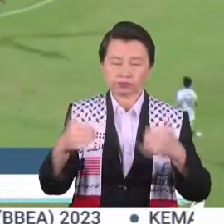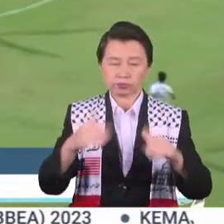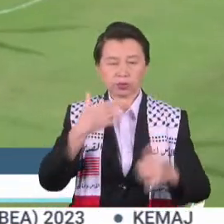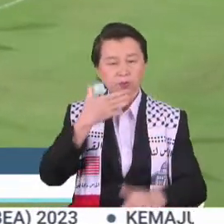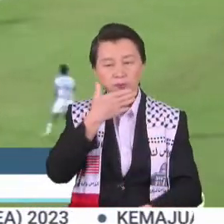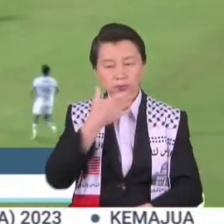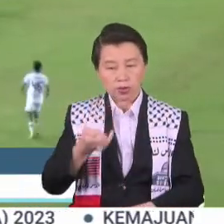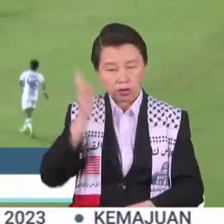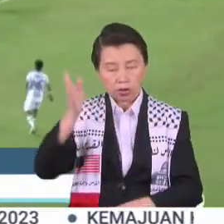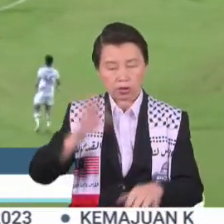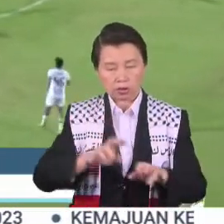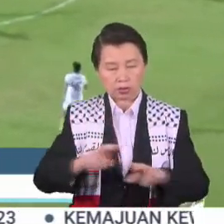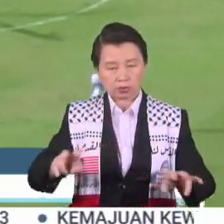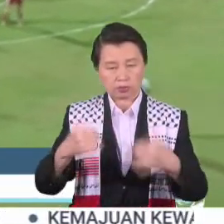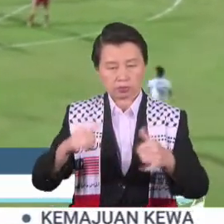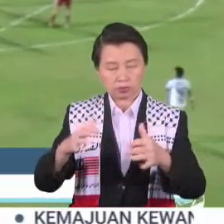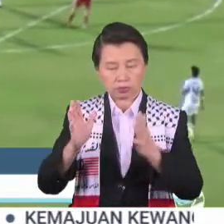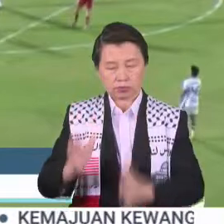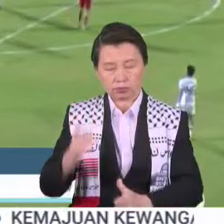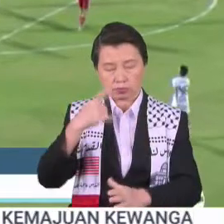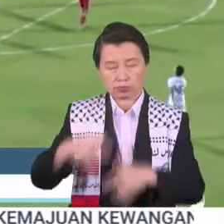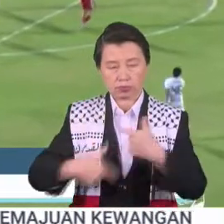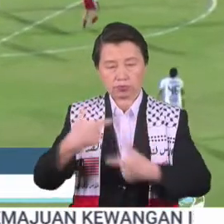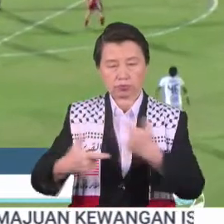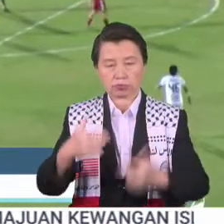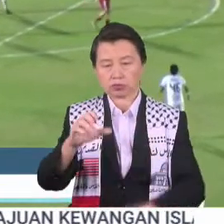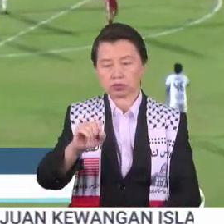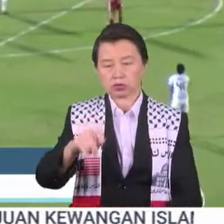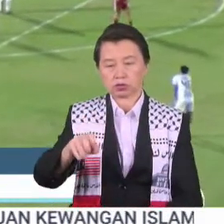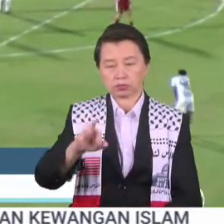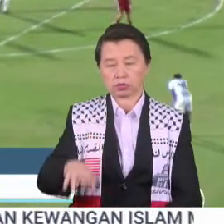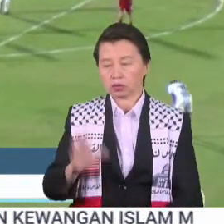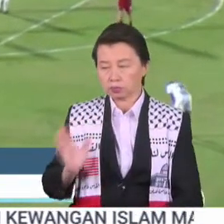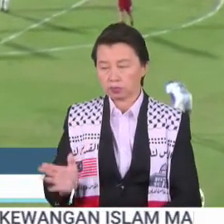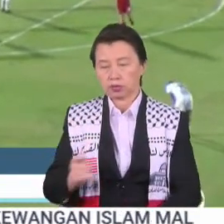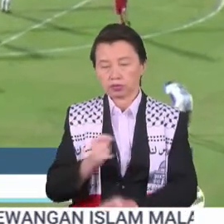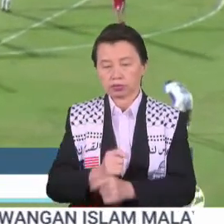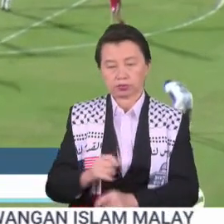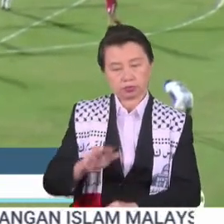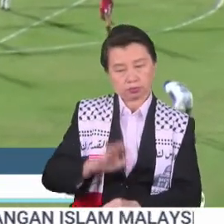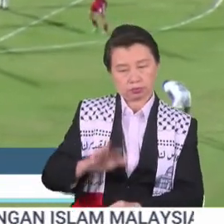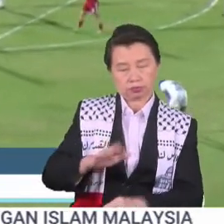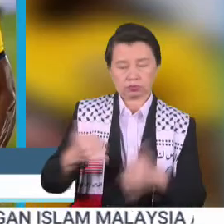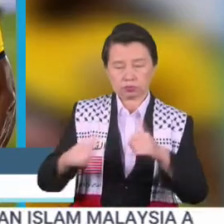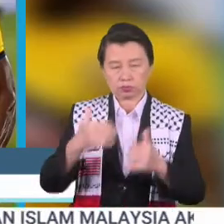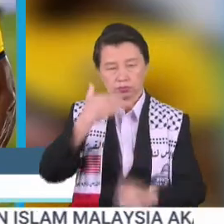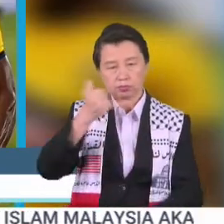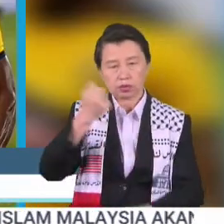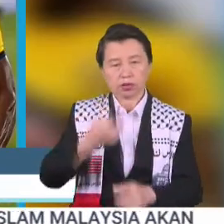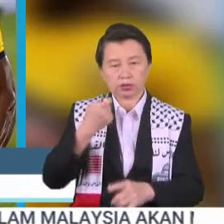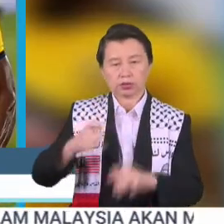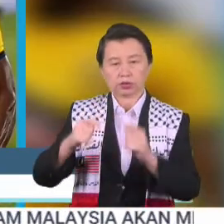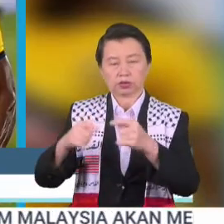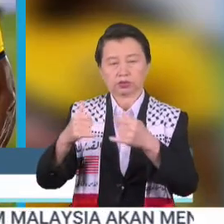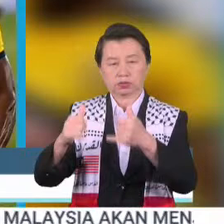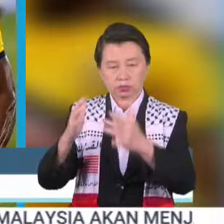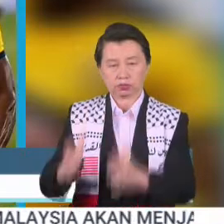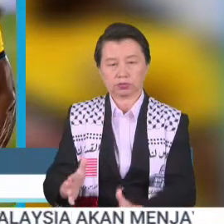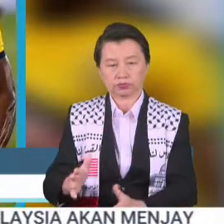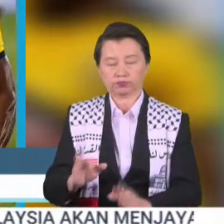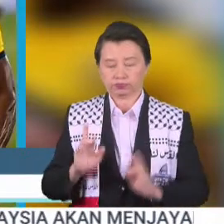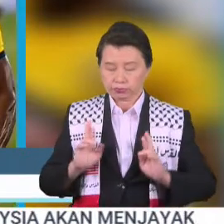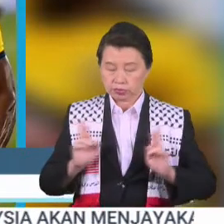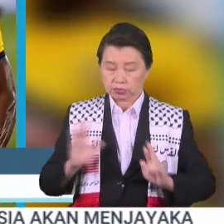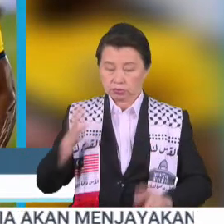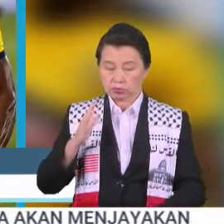muda bakal membaraisi skuad utama bagi aksi Liga Super itu, beliau tetap menjangkakan persembahan yang baik daripada pasukannya.